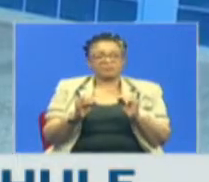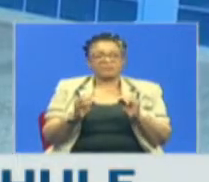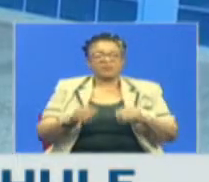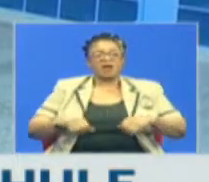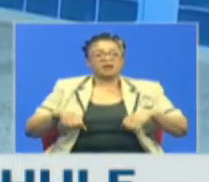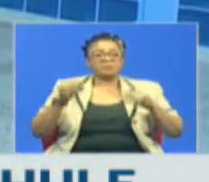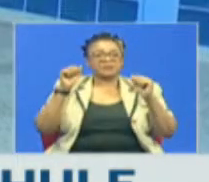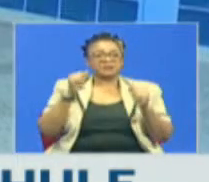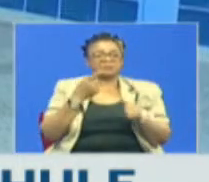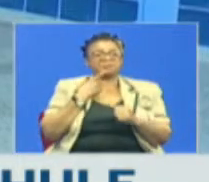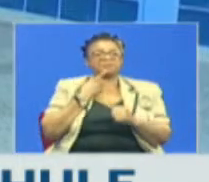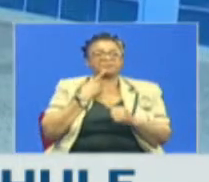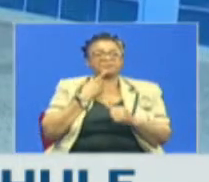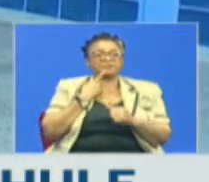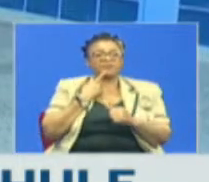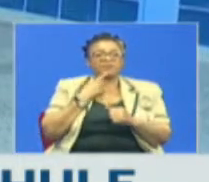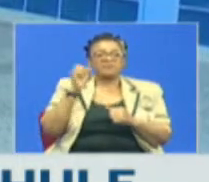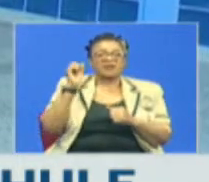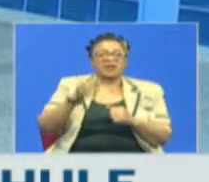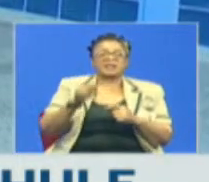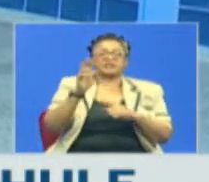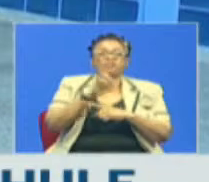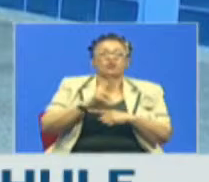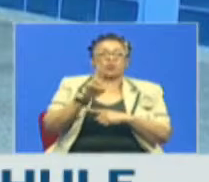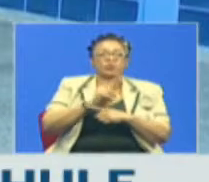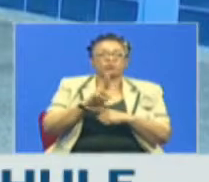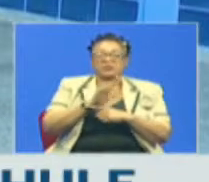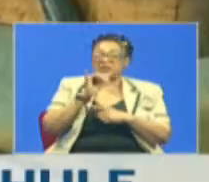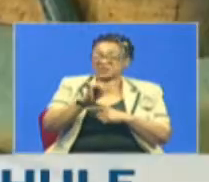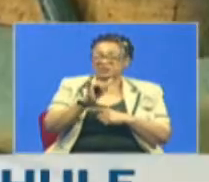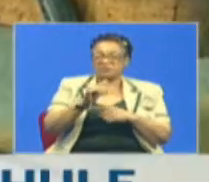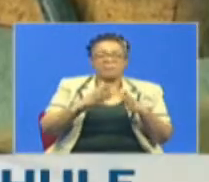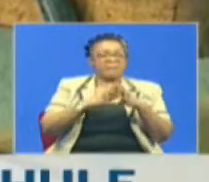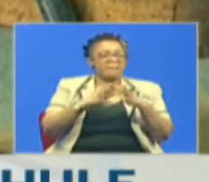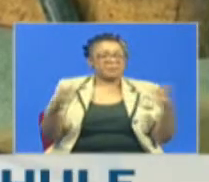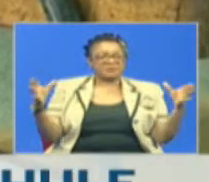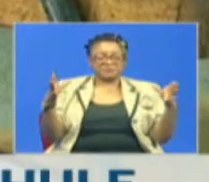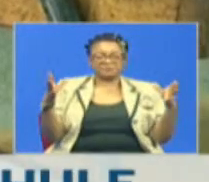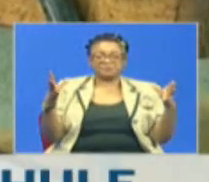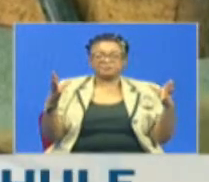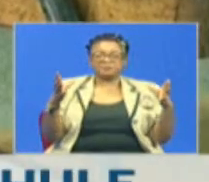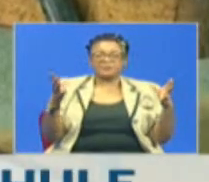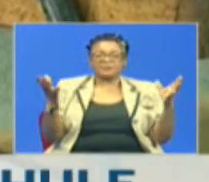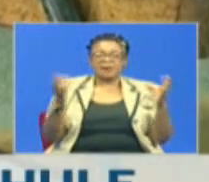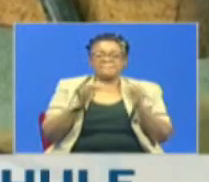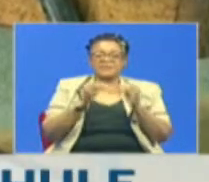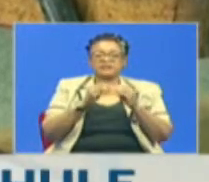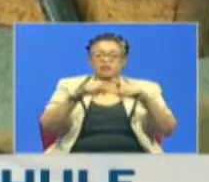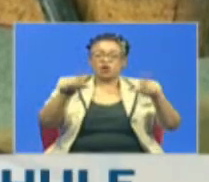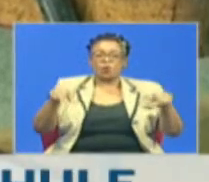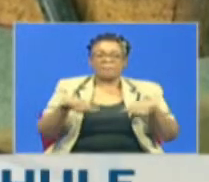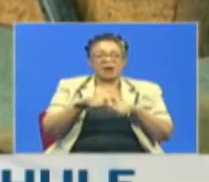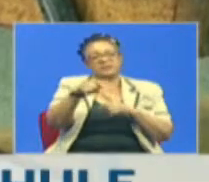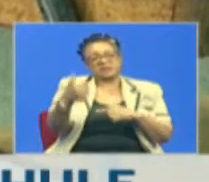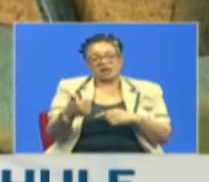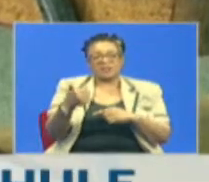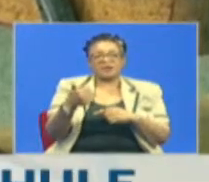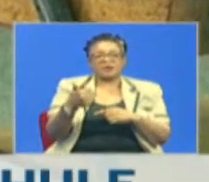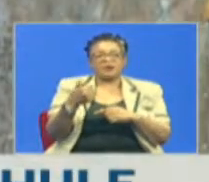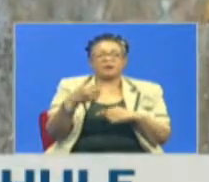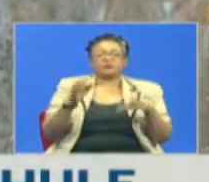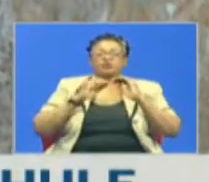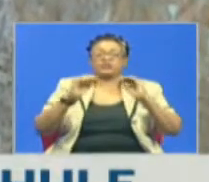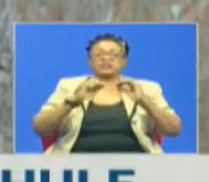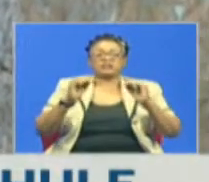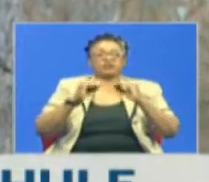anasema anaweza kutumia maktaba ya shule na ukumbi mkubwa wa mikutano shuleni kama maeneo mengine ya kufunzia.